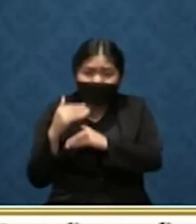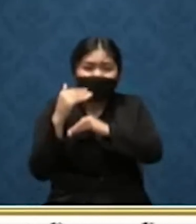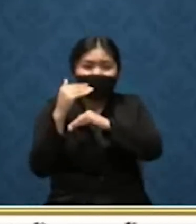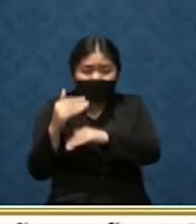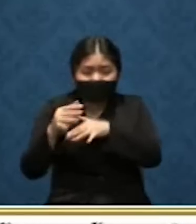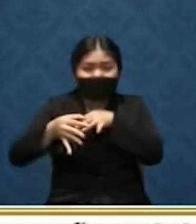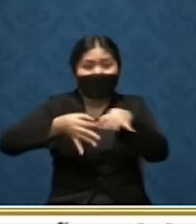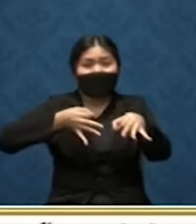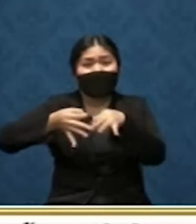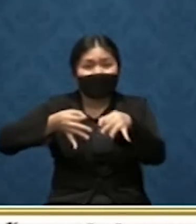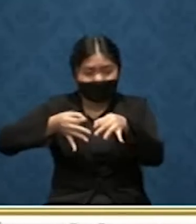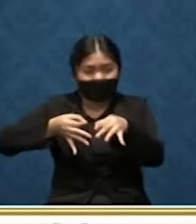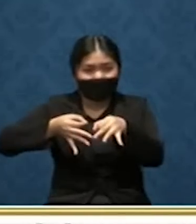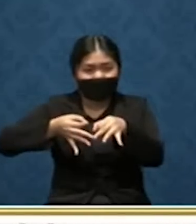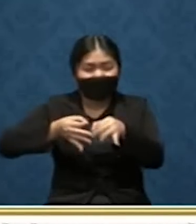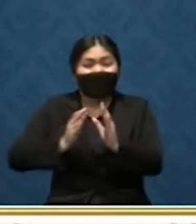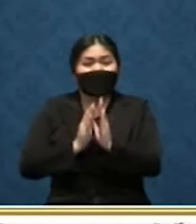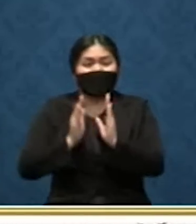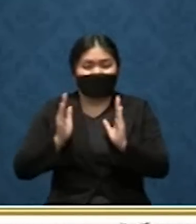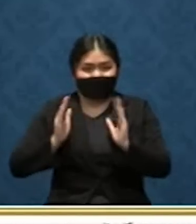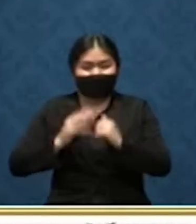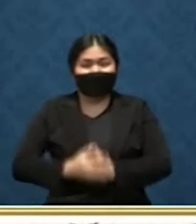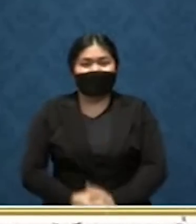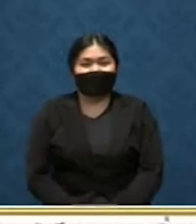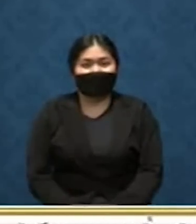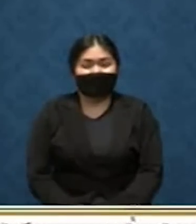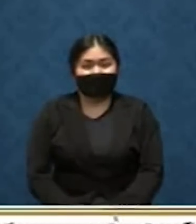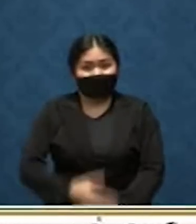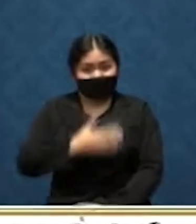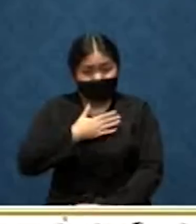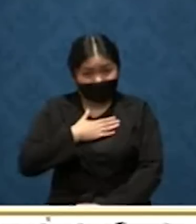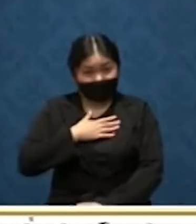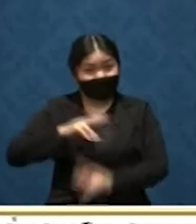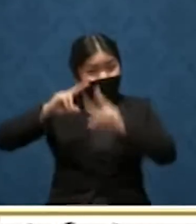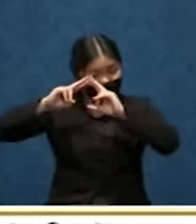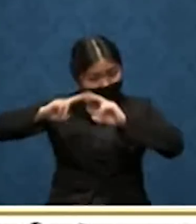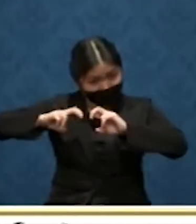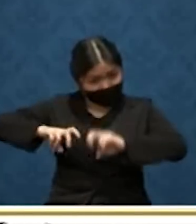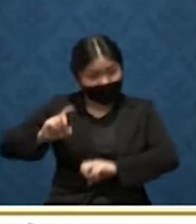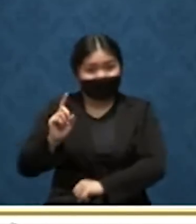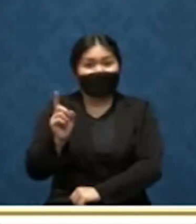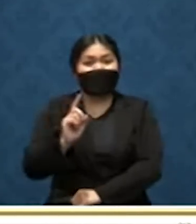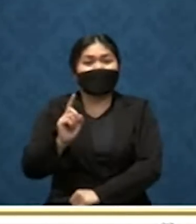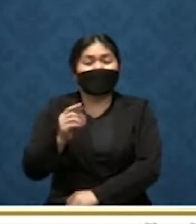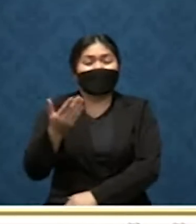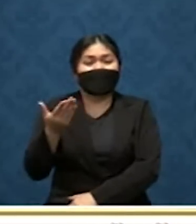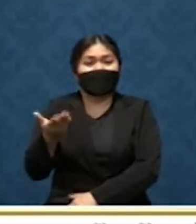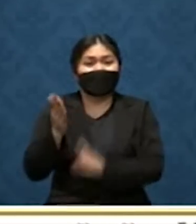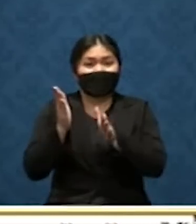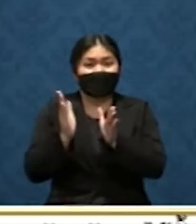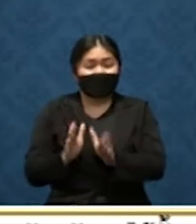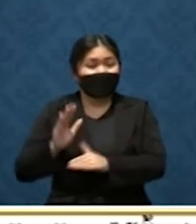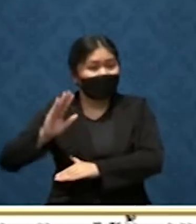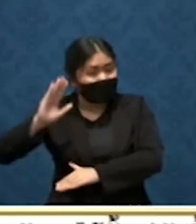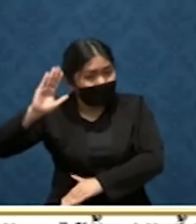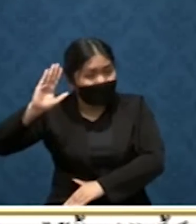กำลงด énerขบั ans occurring.ผมขวนใจนะครับท่านผู้ secretaries